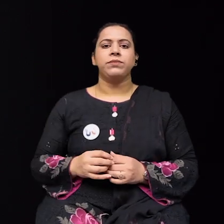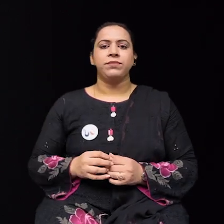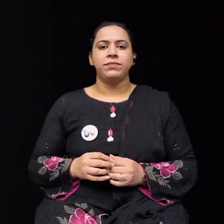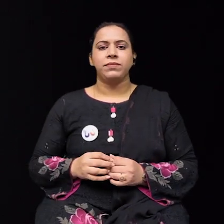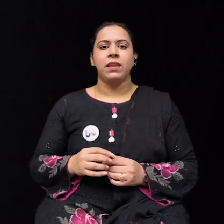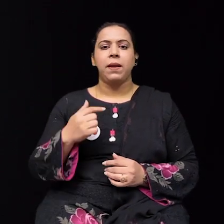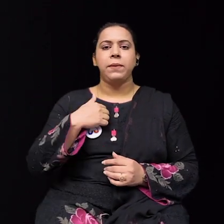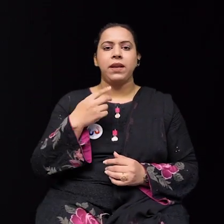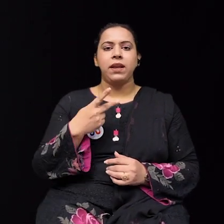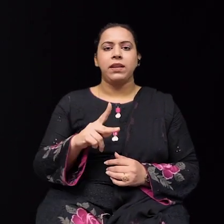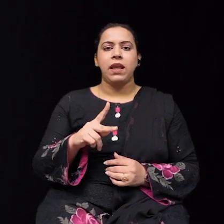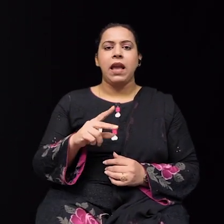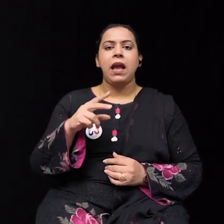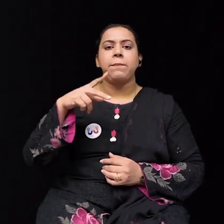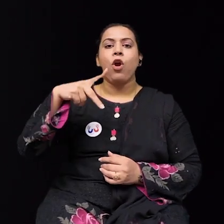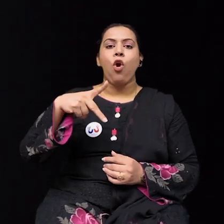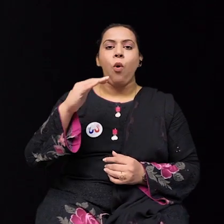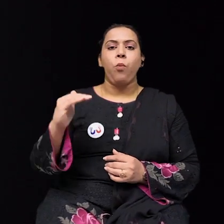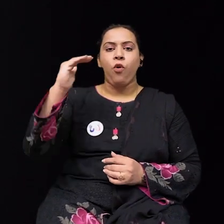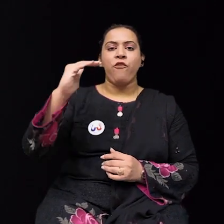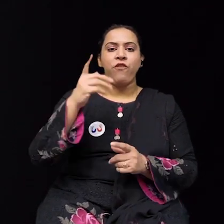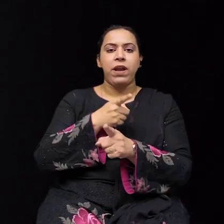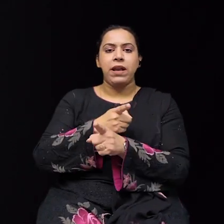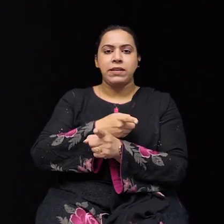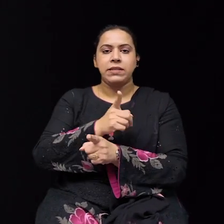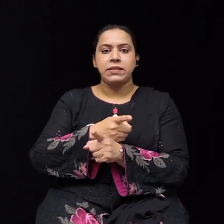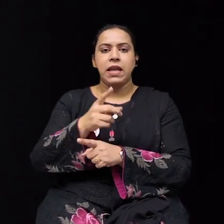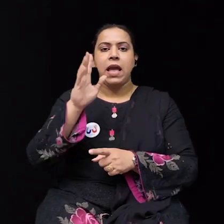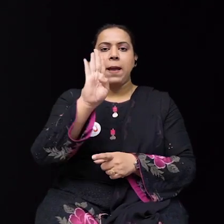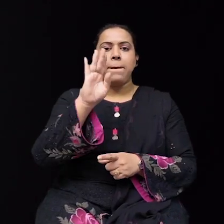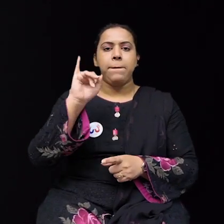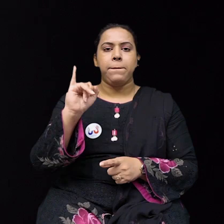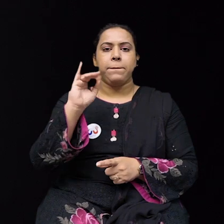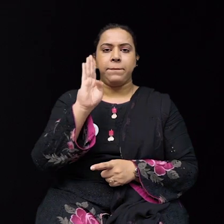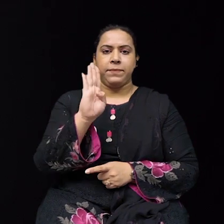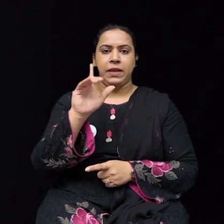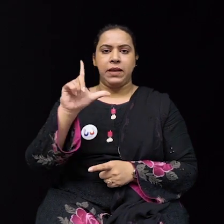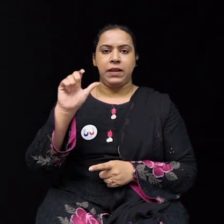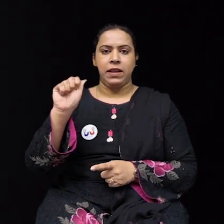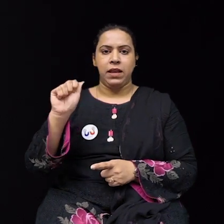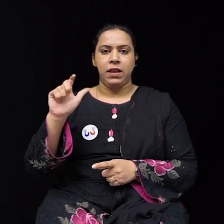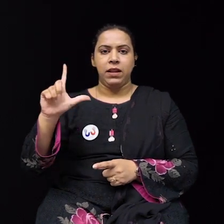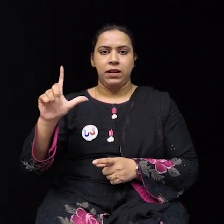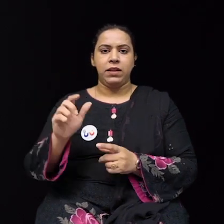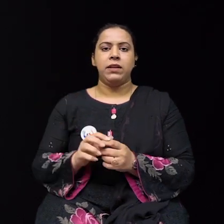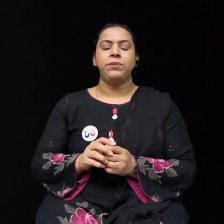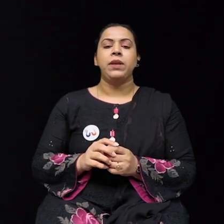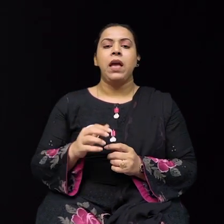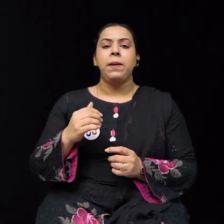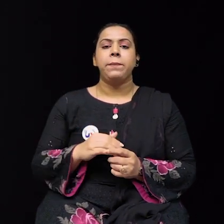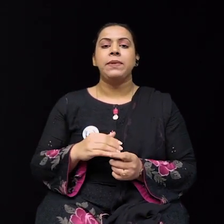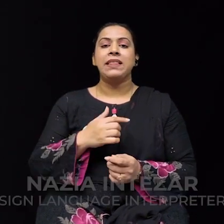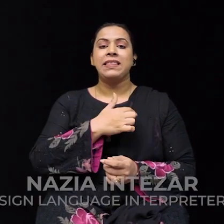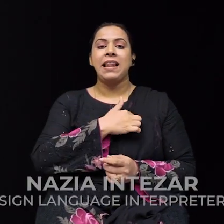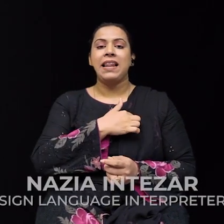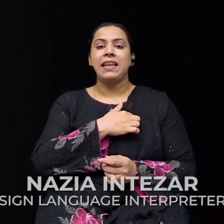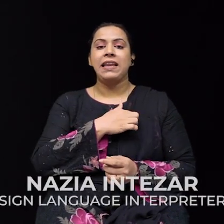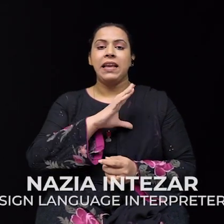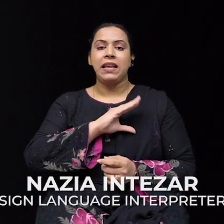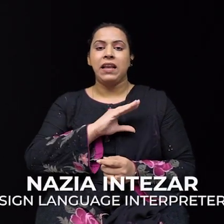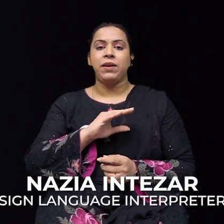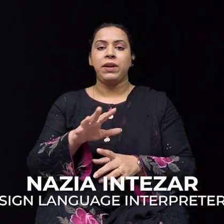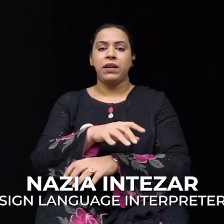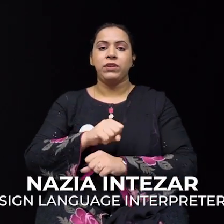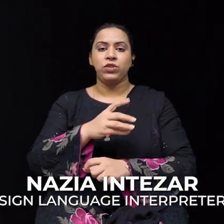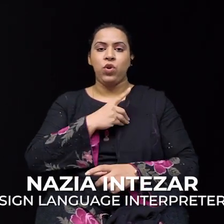السلام علیکم جی، میرا نام پروفیسر بلال محی الدین ہے۔ میں امراض قلب، دل کے امراض کا ڈاکٹر ہوں۔ آج کل